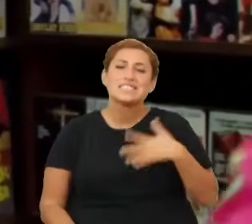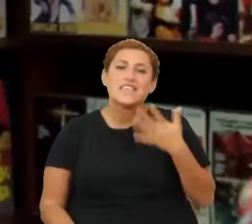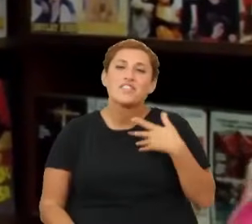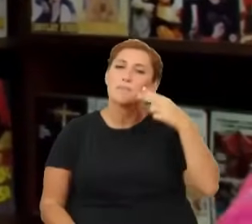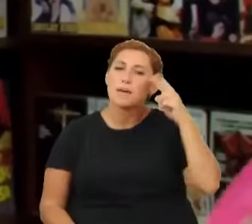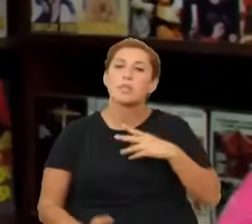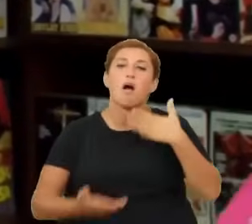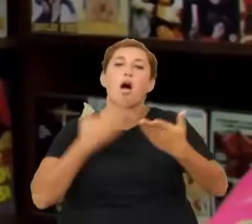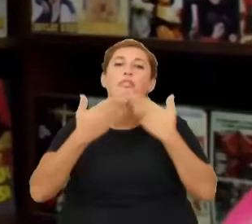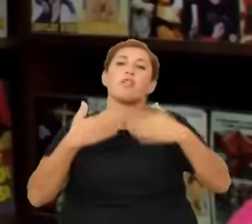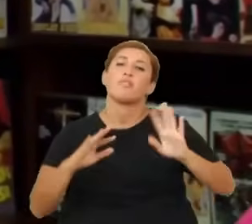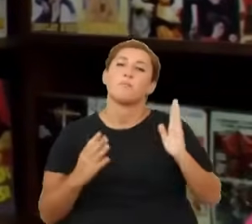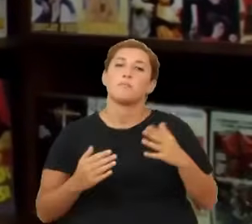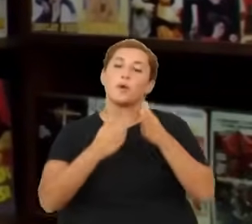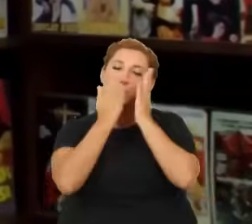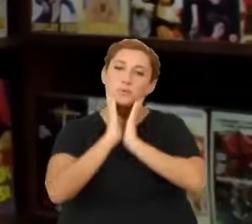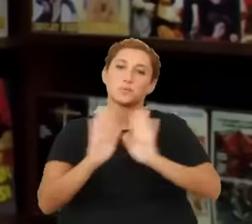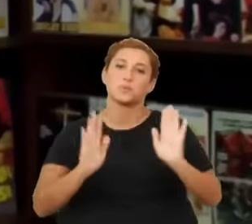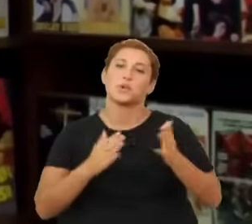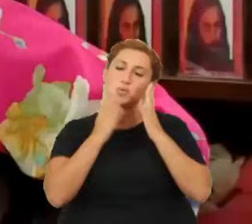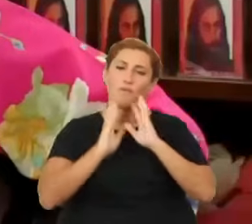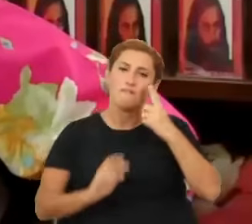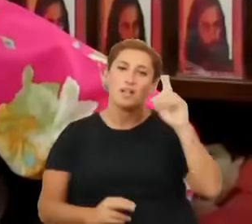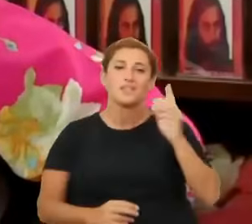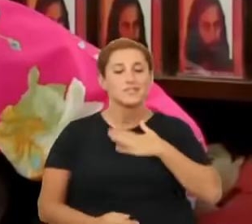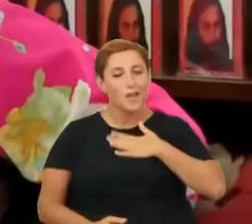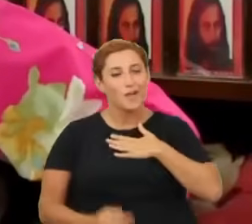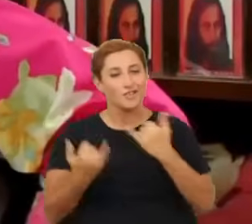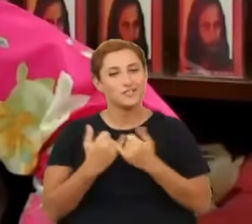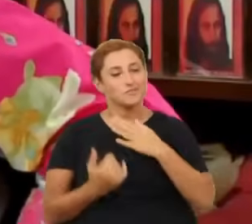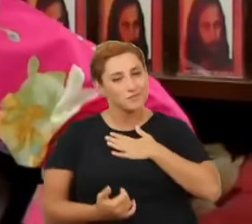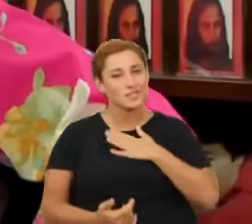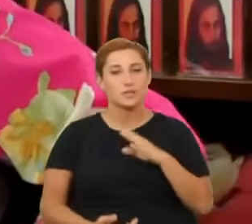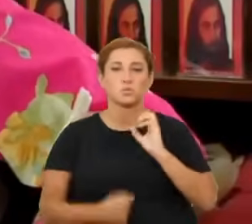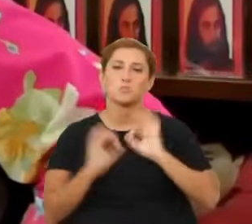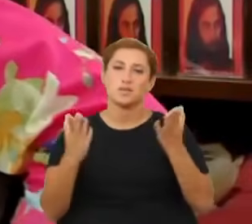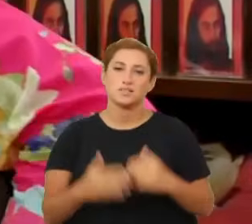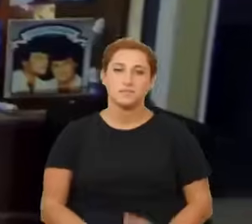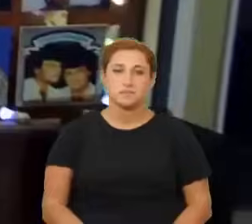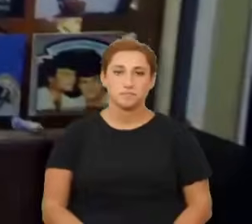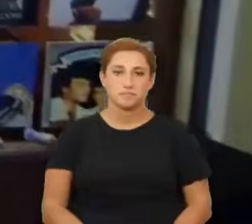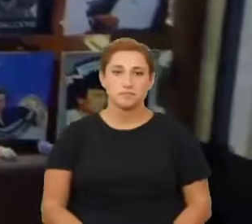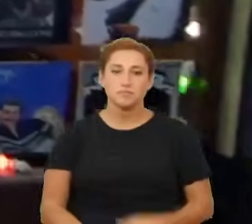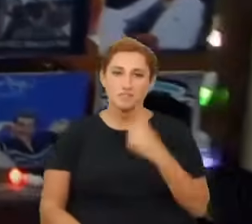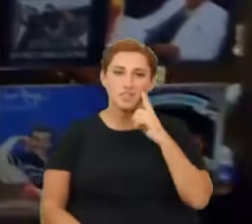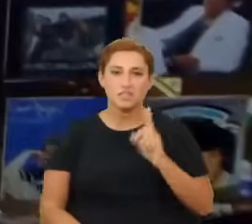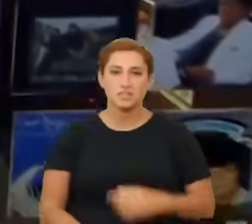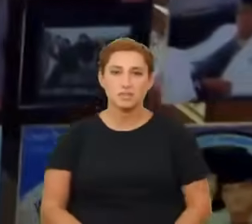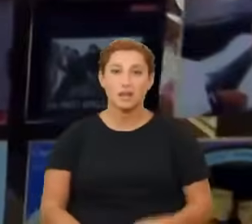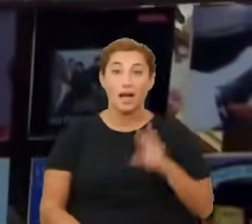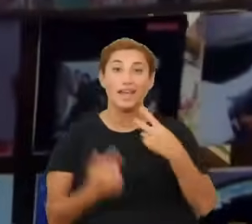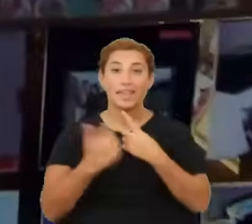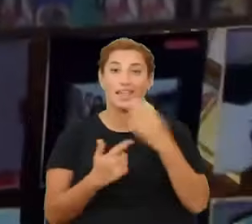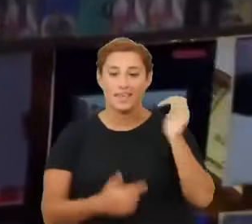sevindim yemin ederim anlatamam ya. Şükür ya, şükür vallahi. Eyvallah kardeşim, eyvallah. Süpersin ya. Vallahi billahi.